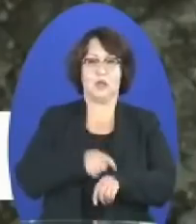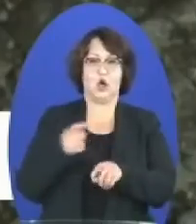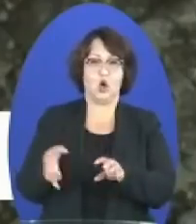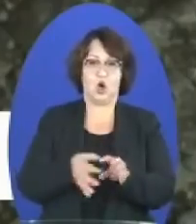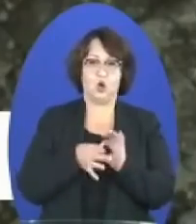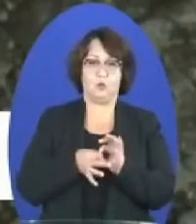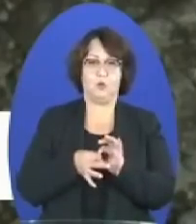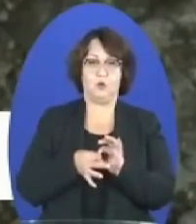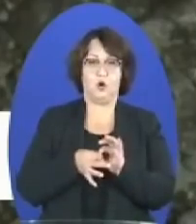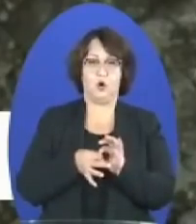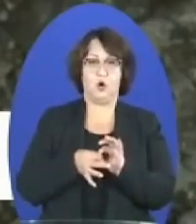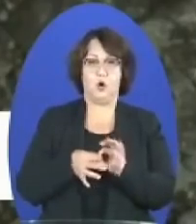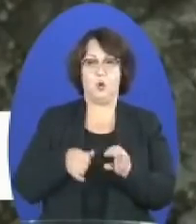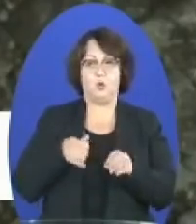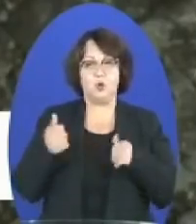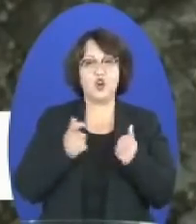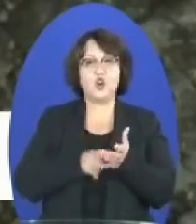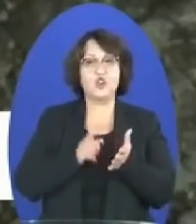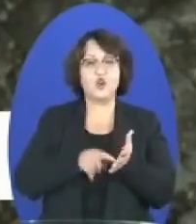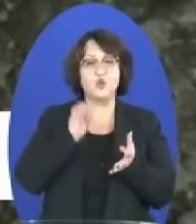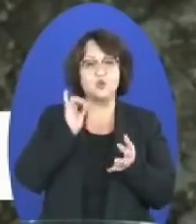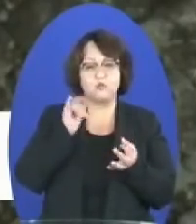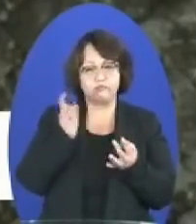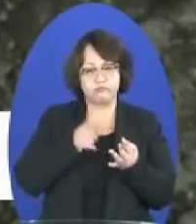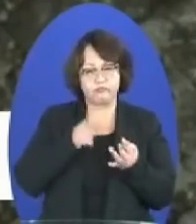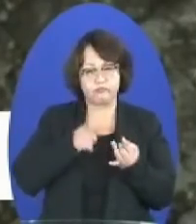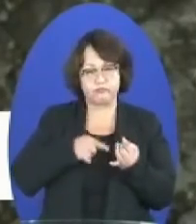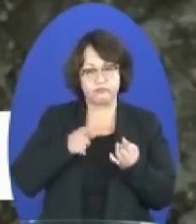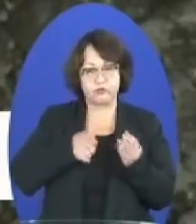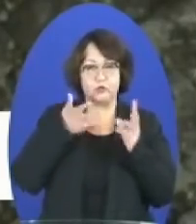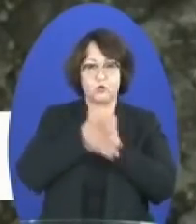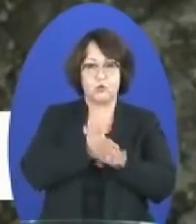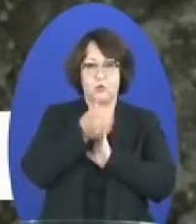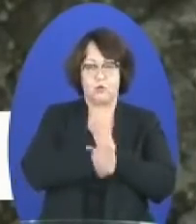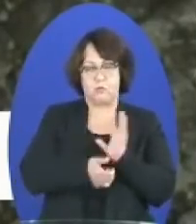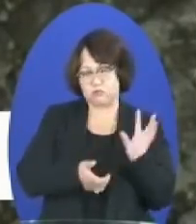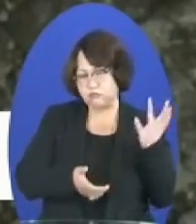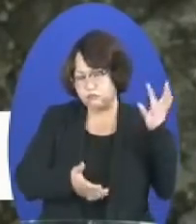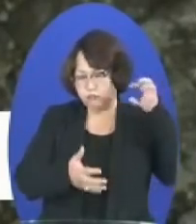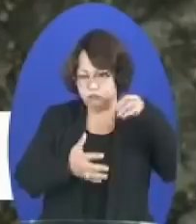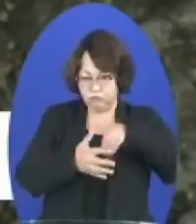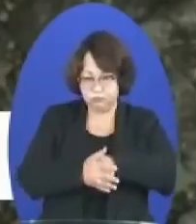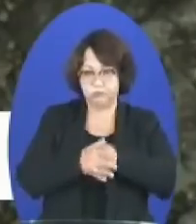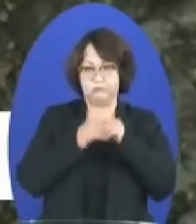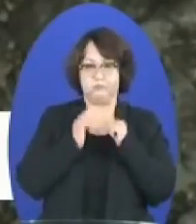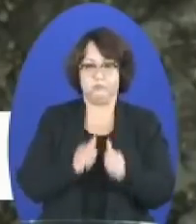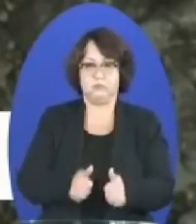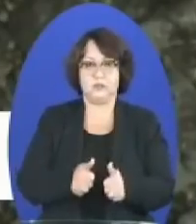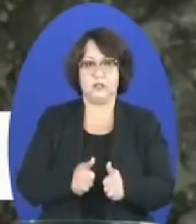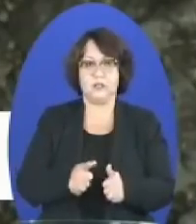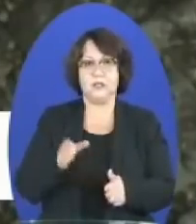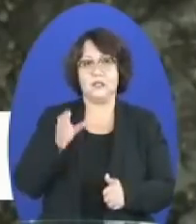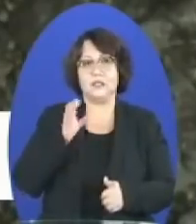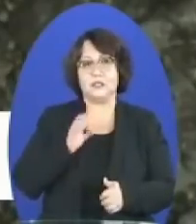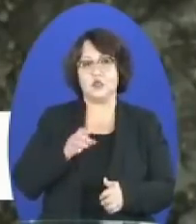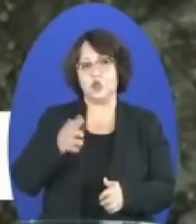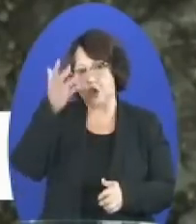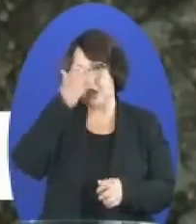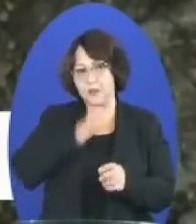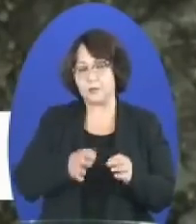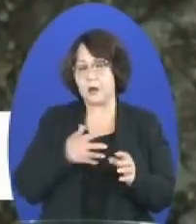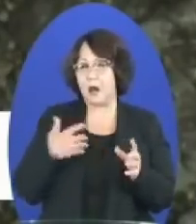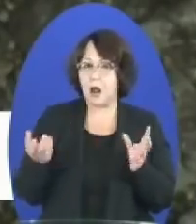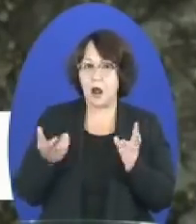холбоотой босод одоо шаардлагатай төсөв мөнгөтэй холбоотой юмнуудыг бол нэгтгэж оруулж за надтай хамт сангийн төрийн нэрвчгийн дараа авч явшаас бас